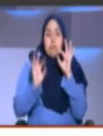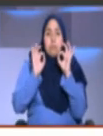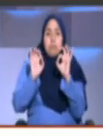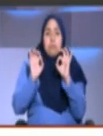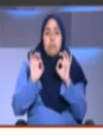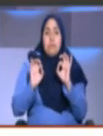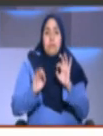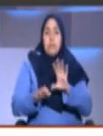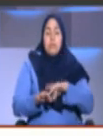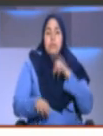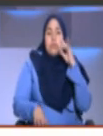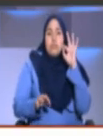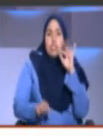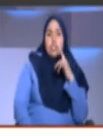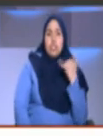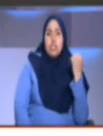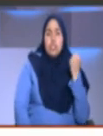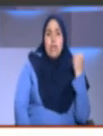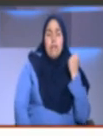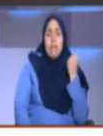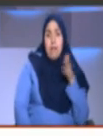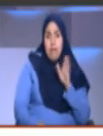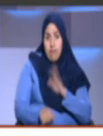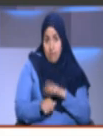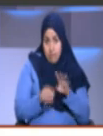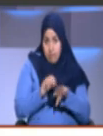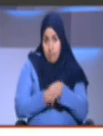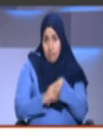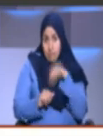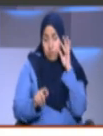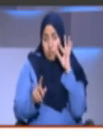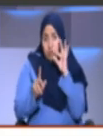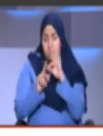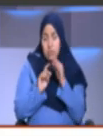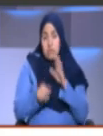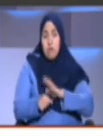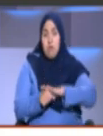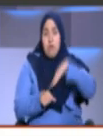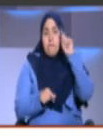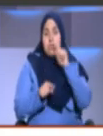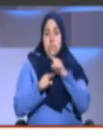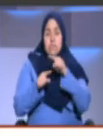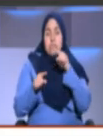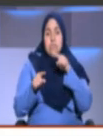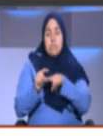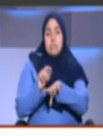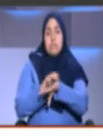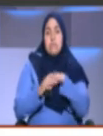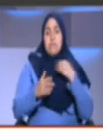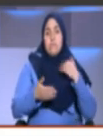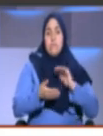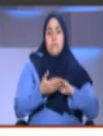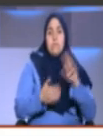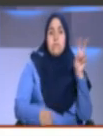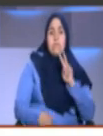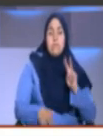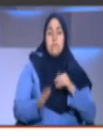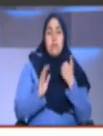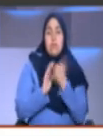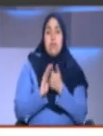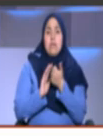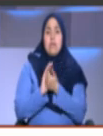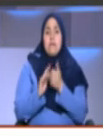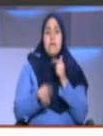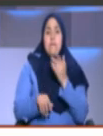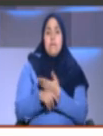المشروع يستهدف رفع نسبه مساهمه سيناء اقتصاديا في الناتج المحلي الاجمالي الى